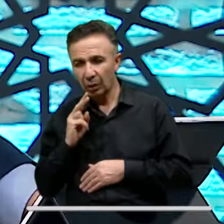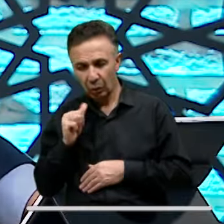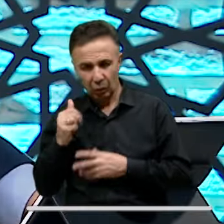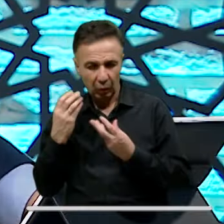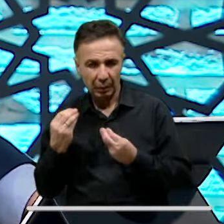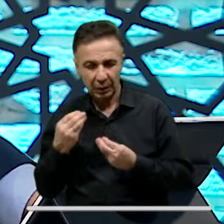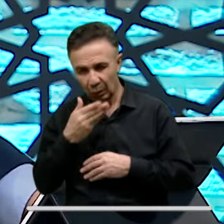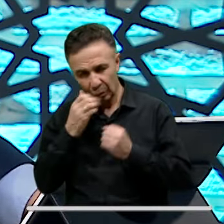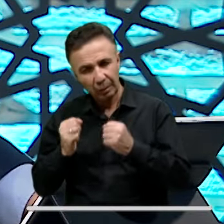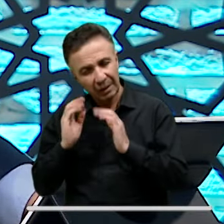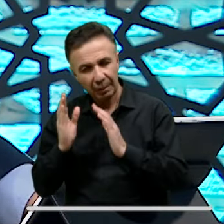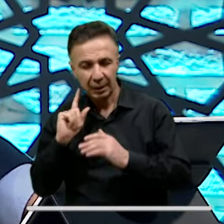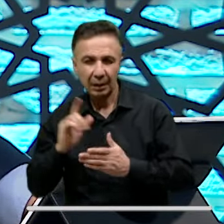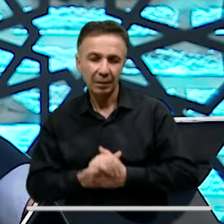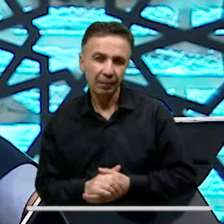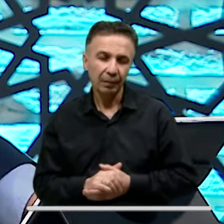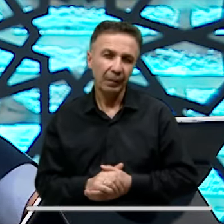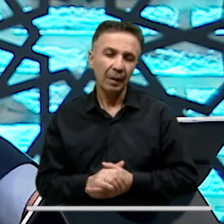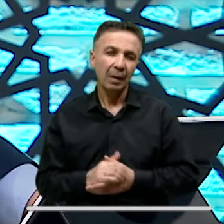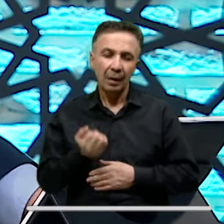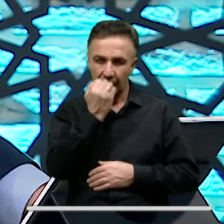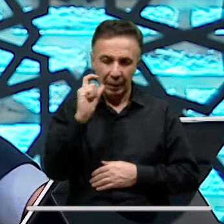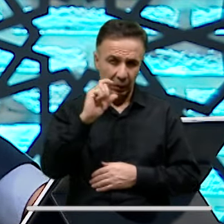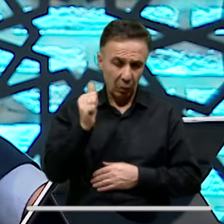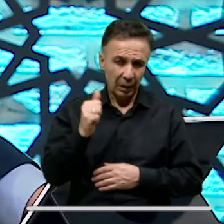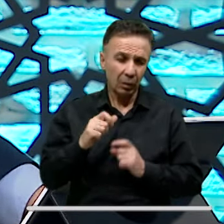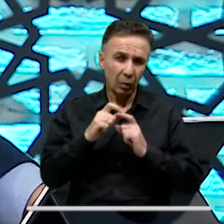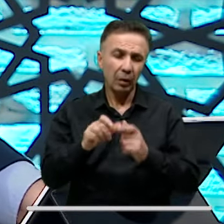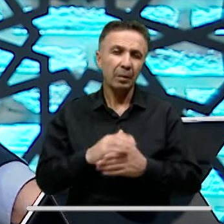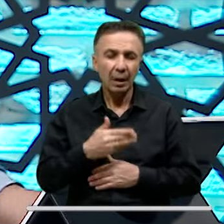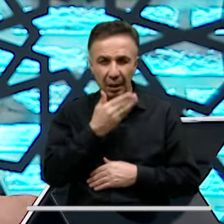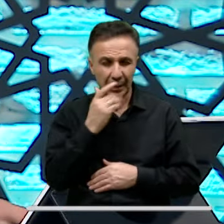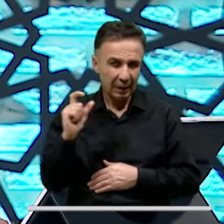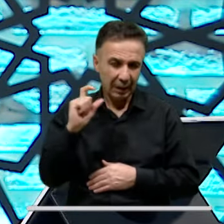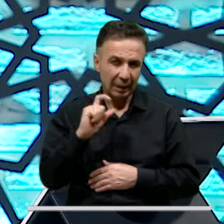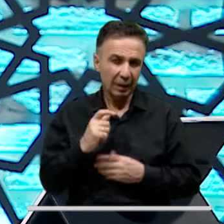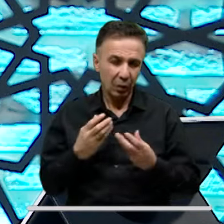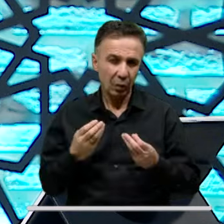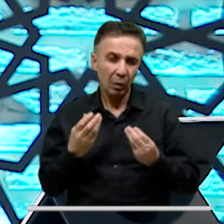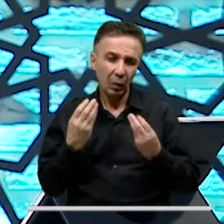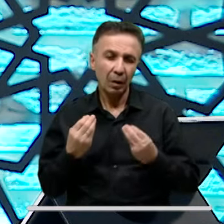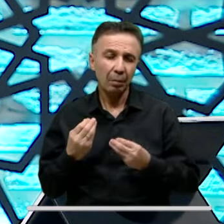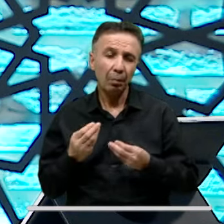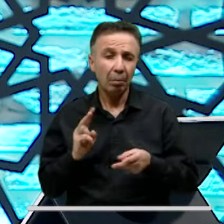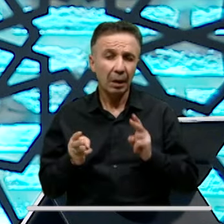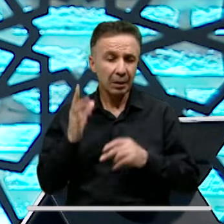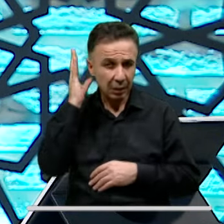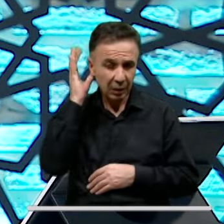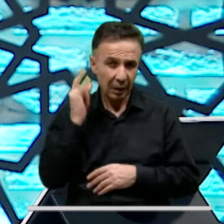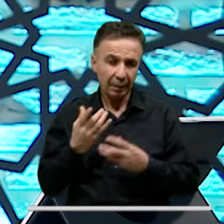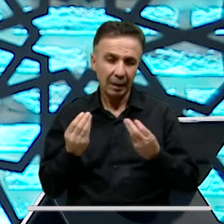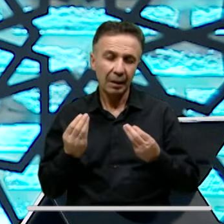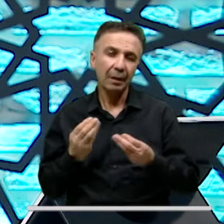Nuriye Hanım'ın da yine hanımefendilerin muayyen günleriyle alakalı bir sorusu var malum Ramazan'da daha çok olur Bazı camilerde Efendimiz